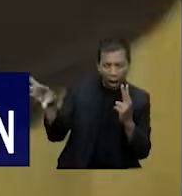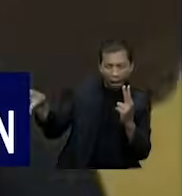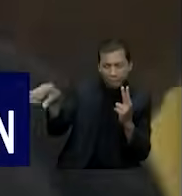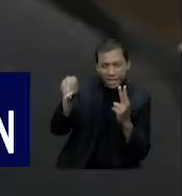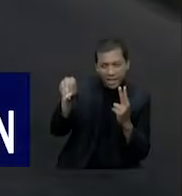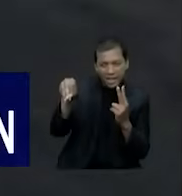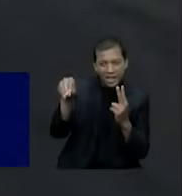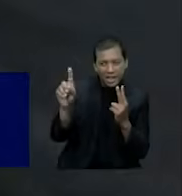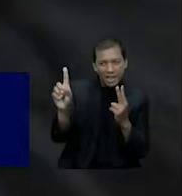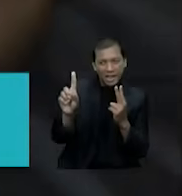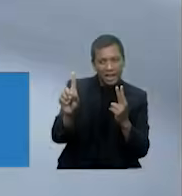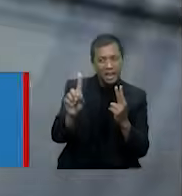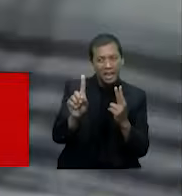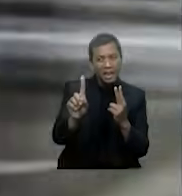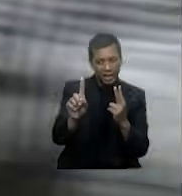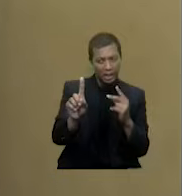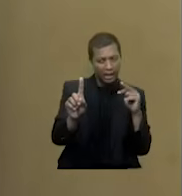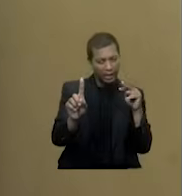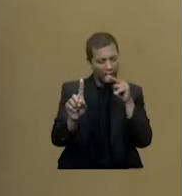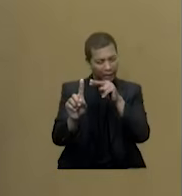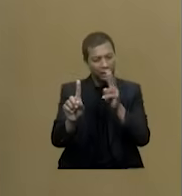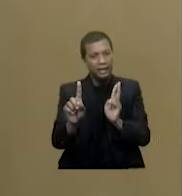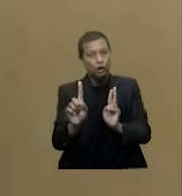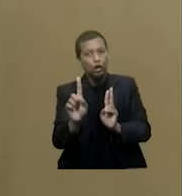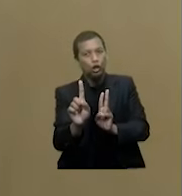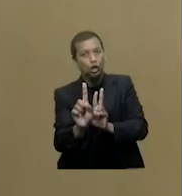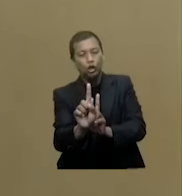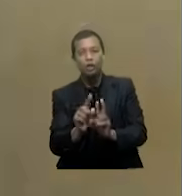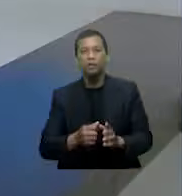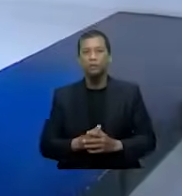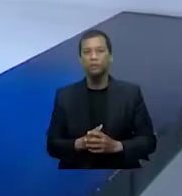Dari Kabupaten Muaro Jambi, Provinsi Jambi, Budi Utomo, iNews melaporkan.